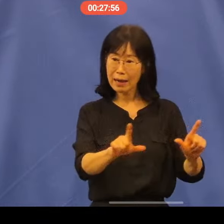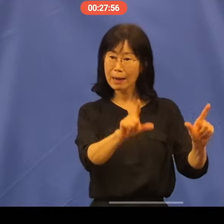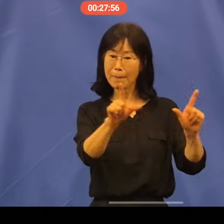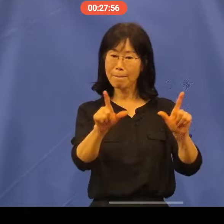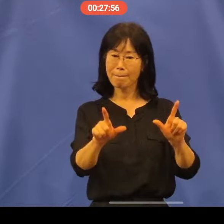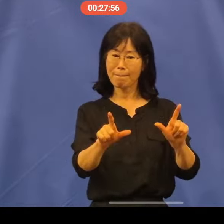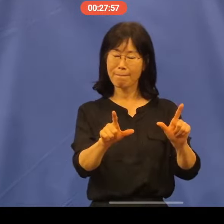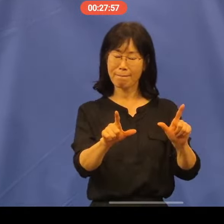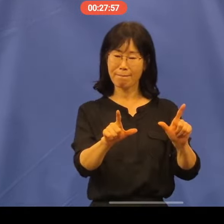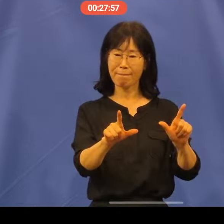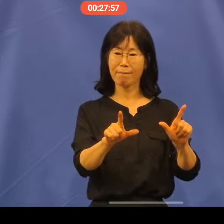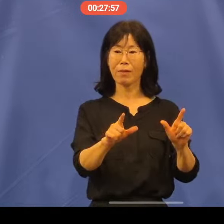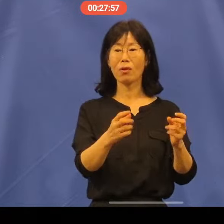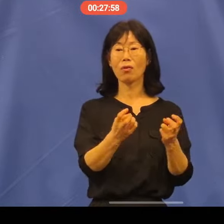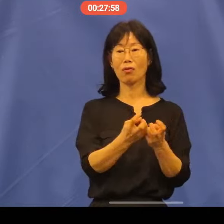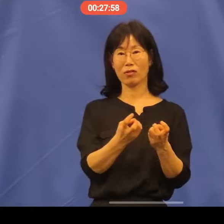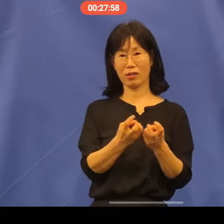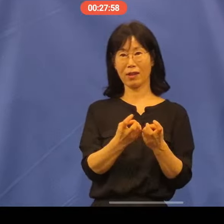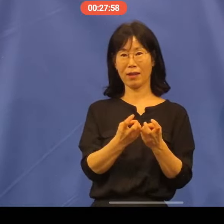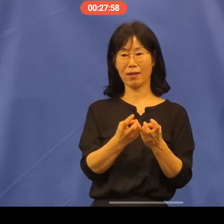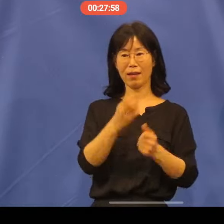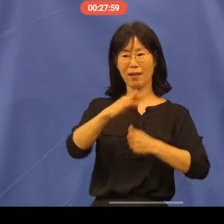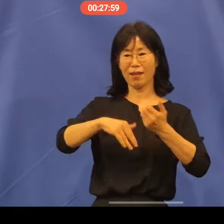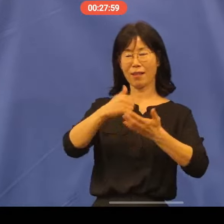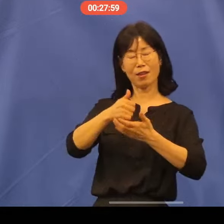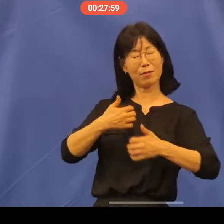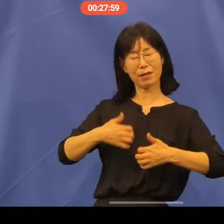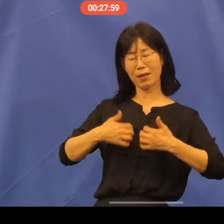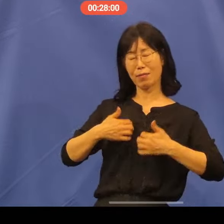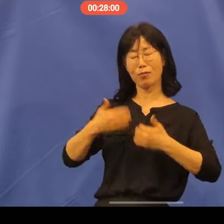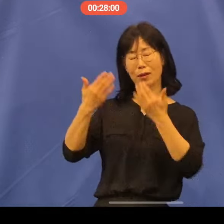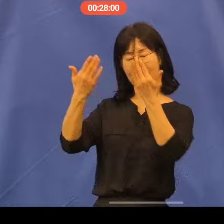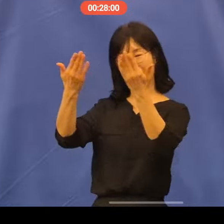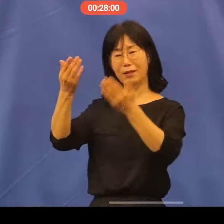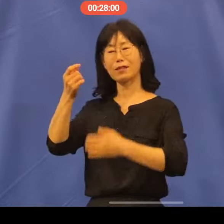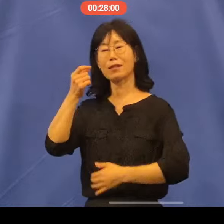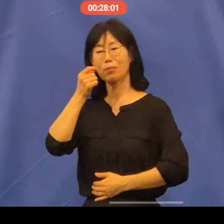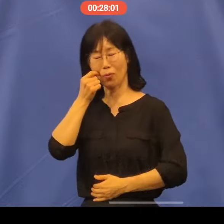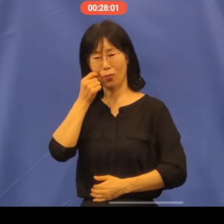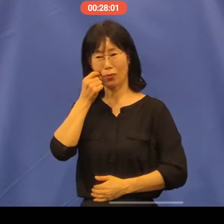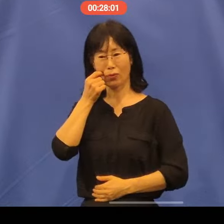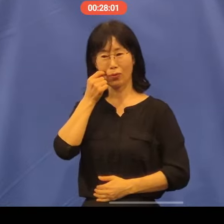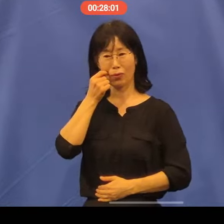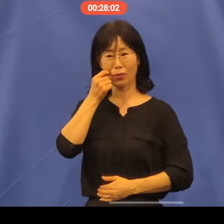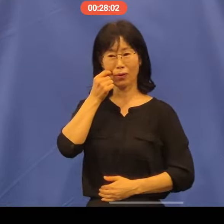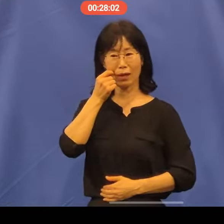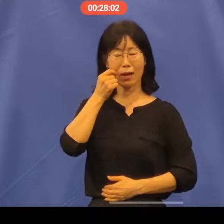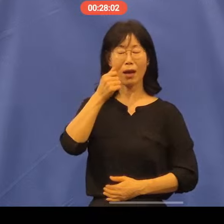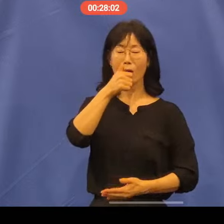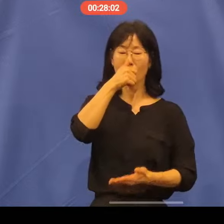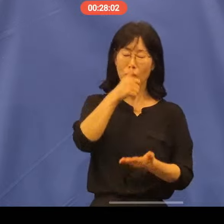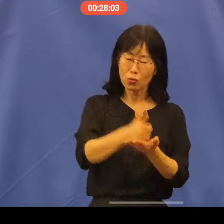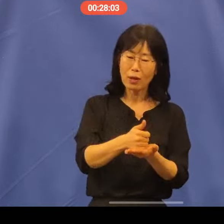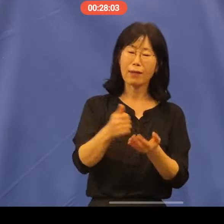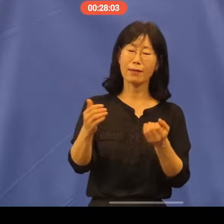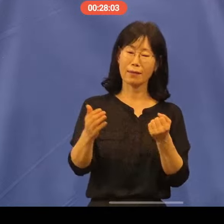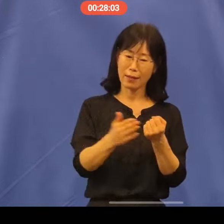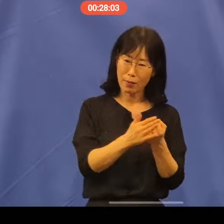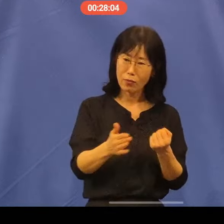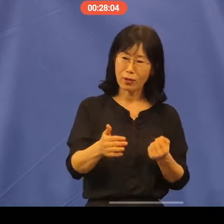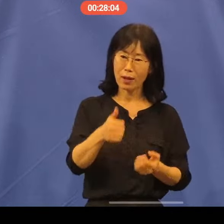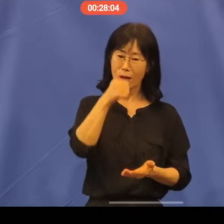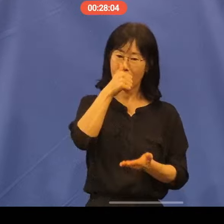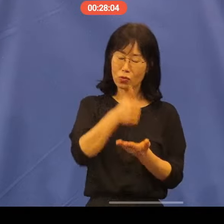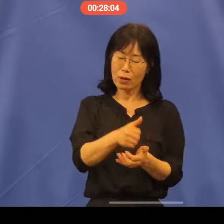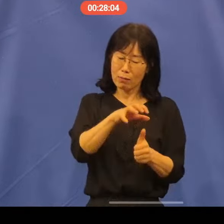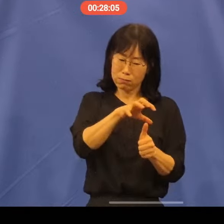이 육신. 그러니까 하나님을 기쁘시게 하는 일의 가장 큰 방해물이 뭐냐? 죄예요, 죄. 죄의 지배를 받는